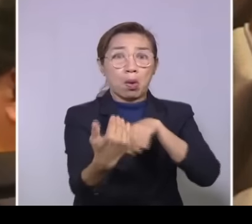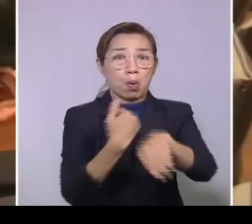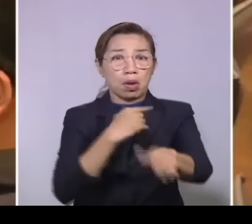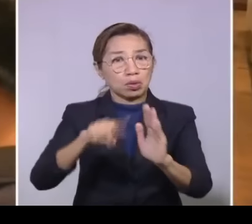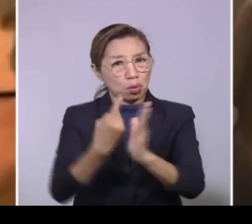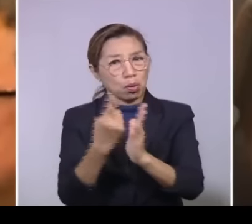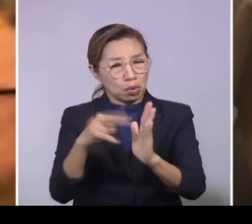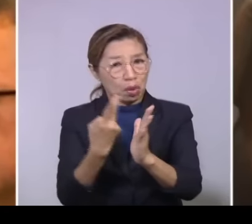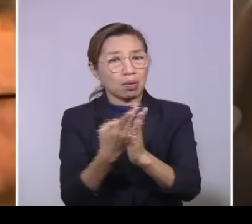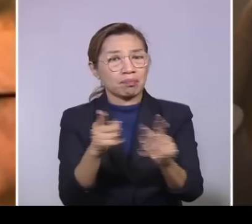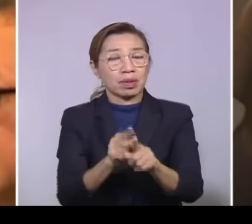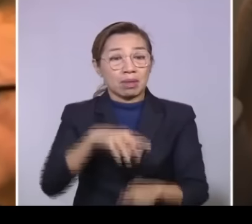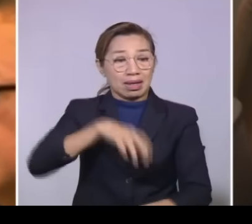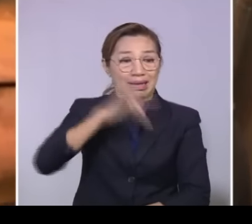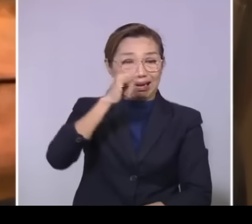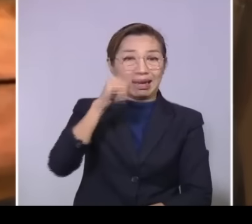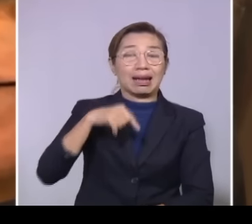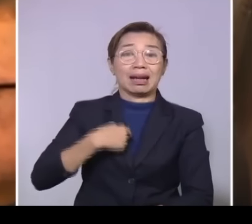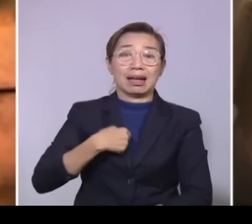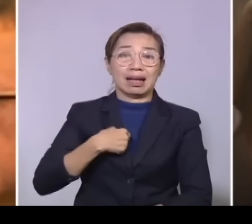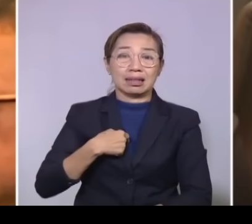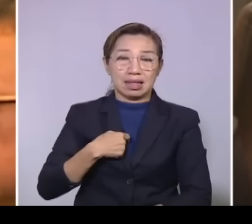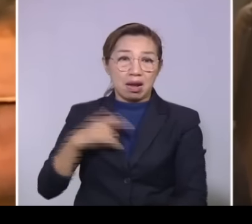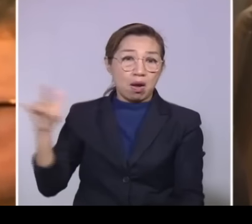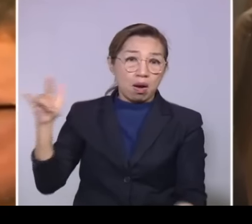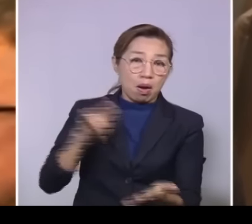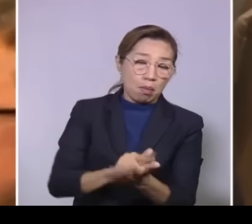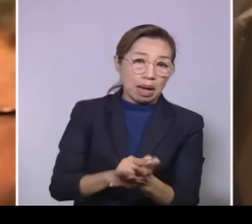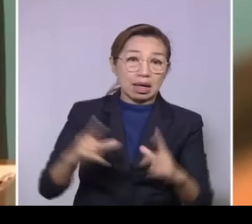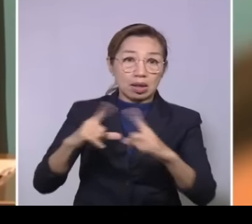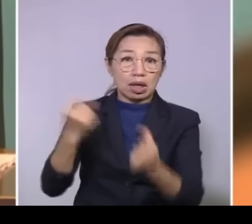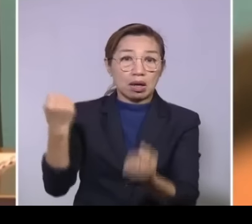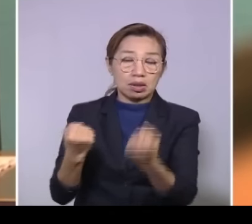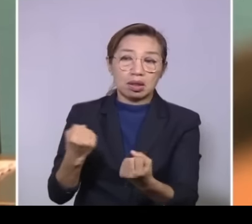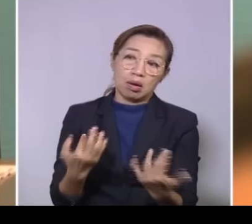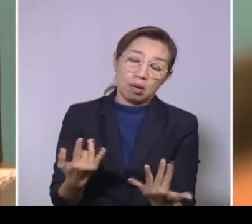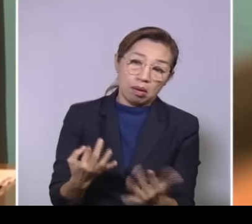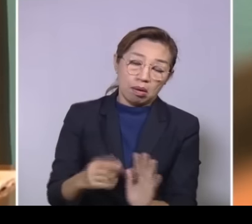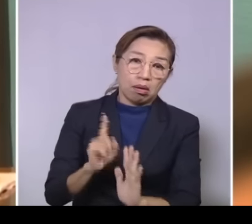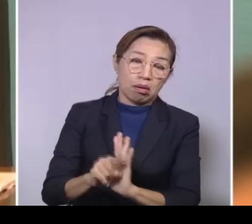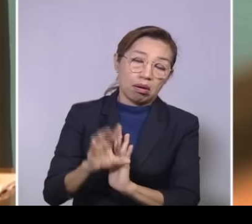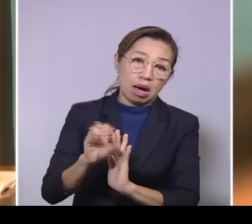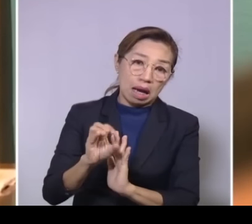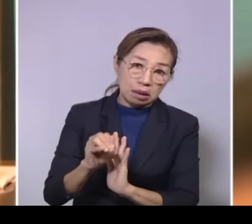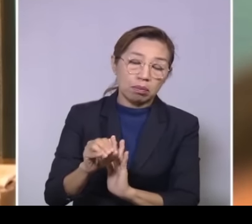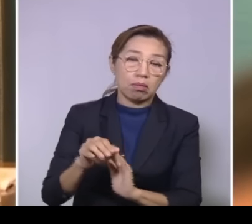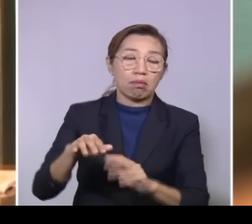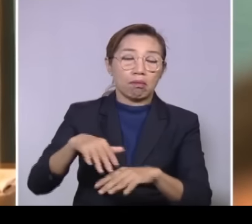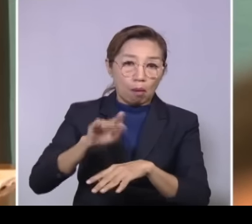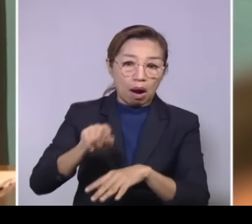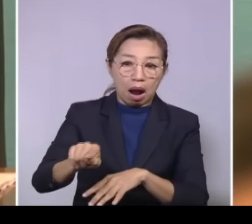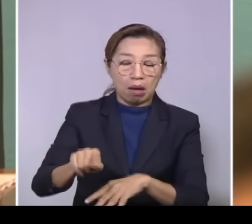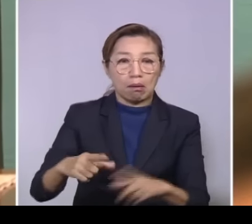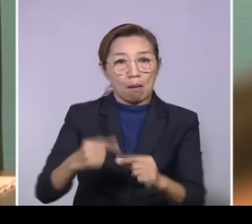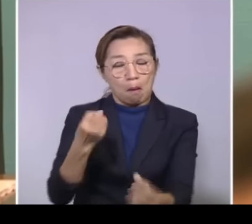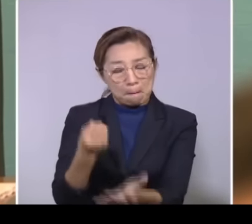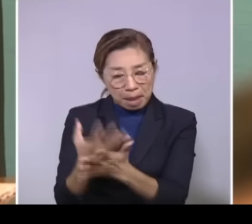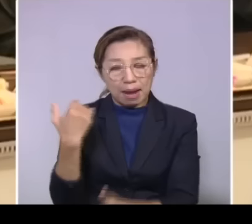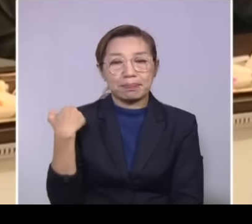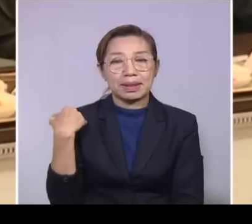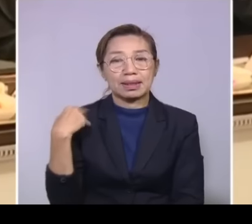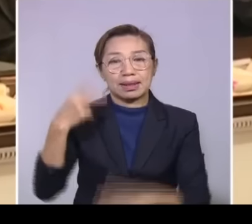เรียกแท็กซี่อ่ะเตียมประมาณ 50-1ชมงเลยแล้วก็แพงด้วยใช่มั้ยคะ้าแท็กซี่ที่ภูเก็ตอ่ะนายกเลยบอกว่าจะต้องเร่ง